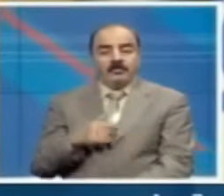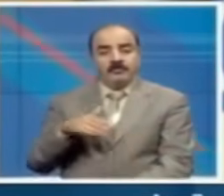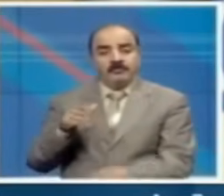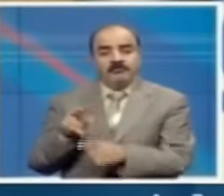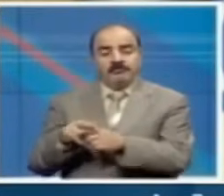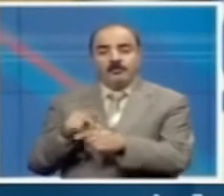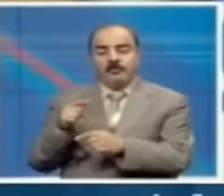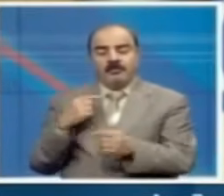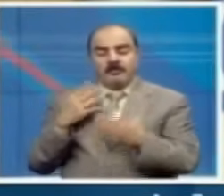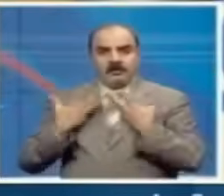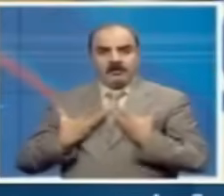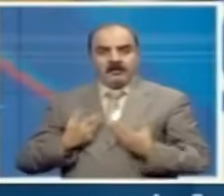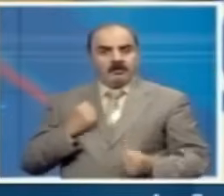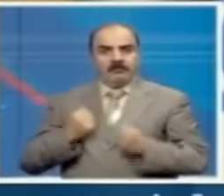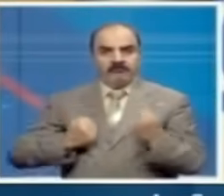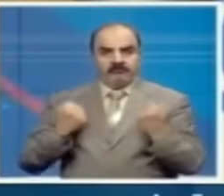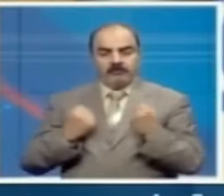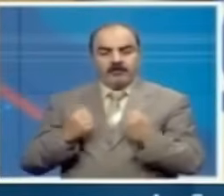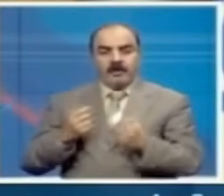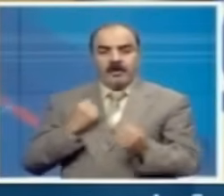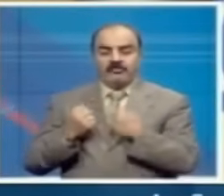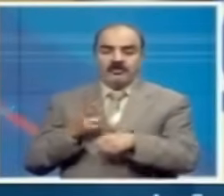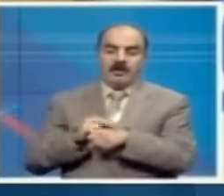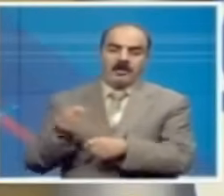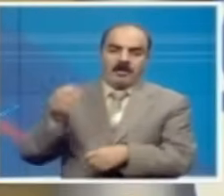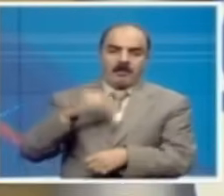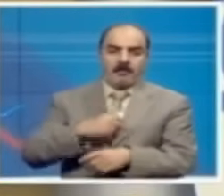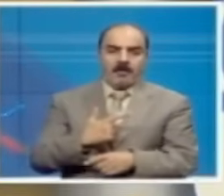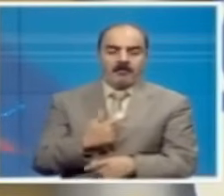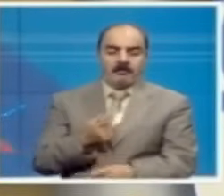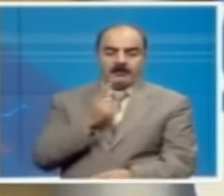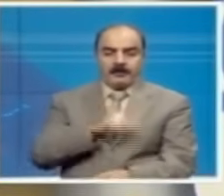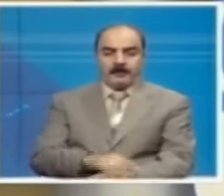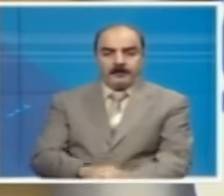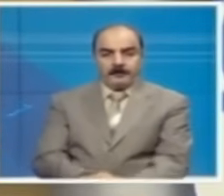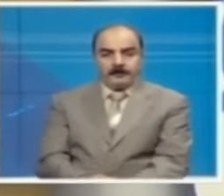سيسمح لهم باكتساب القوة قبل الأنشطة المقبلة في العام القادم.